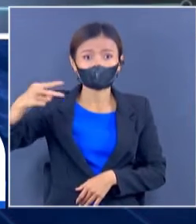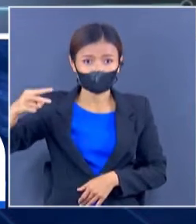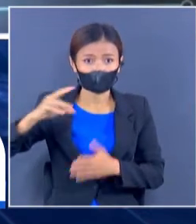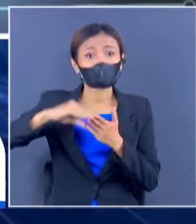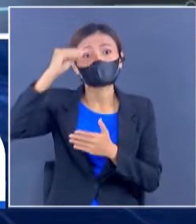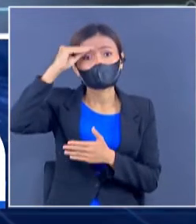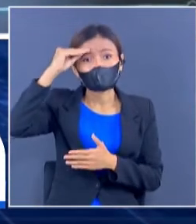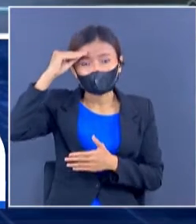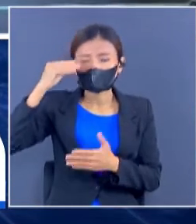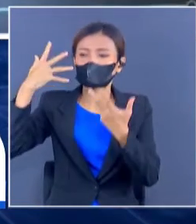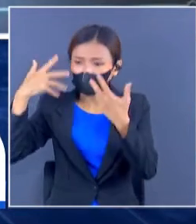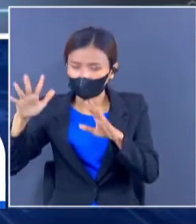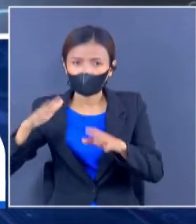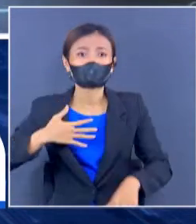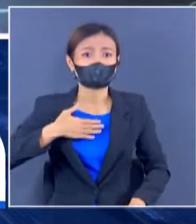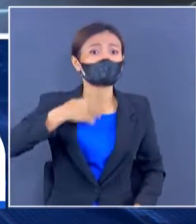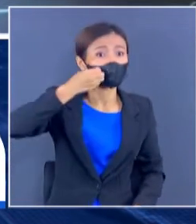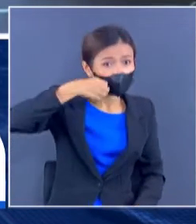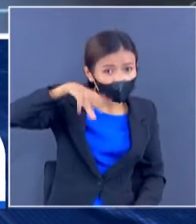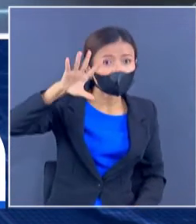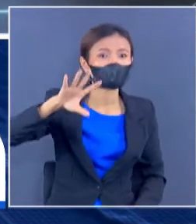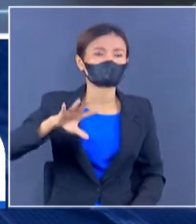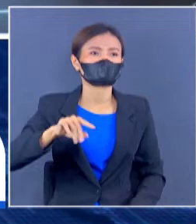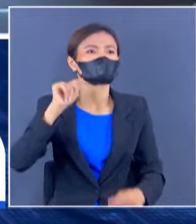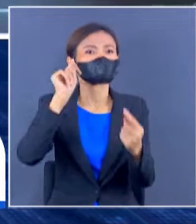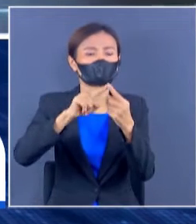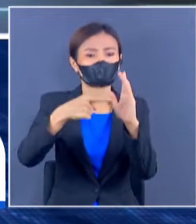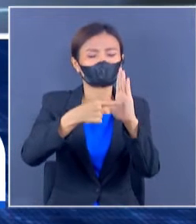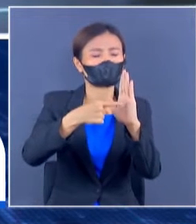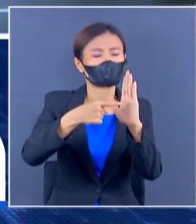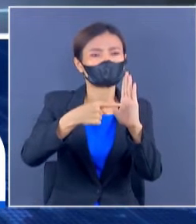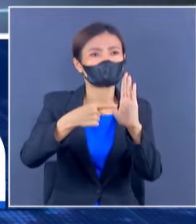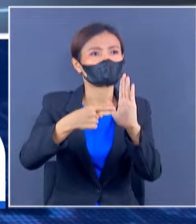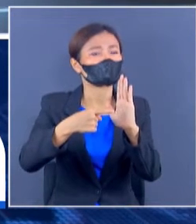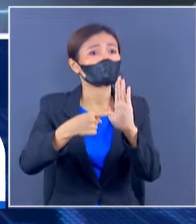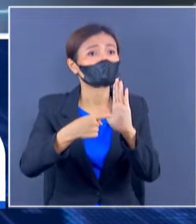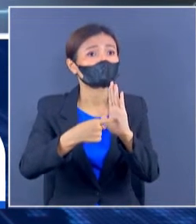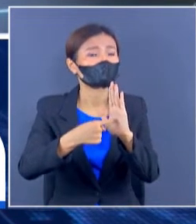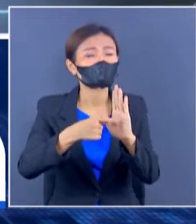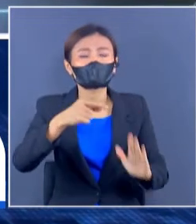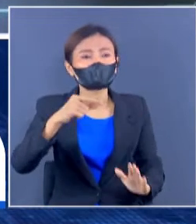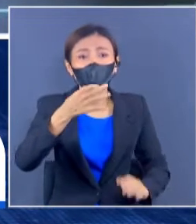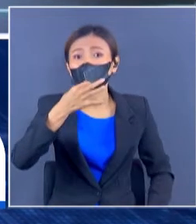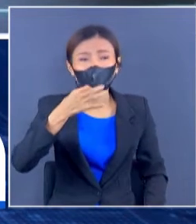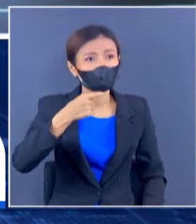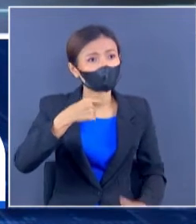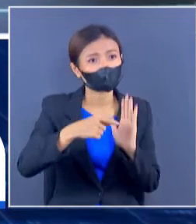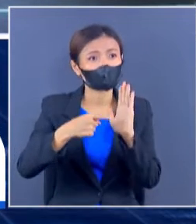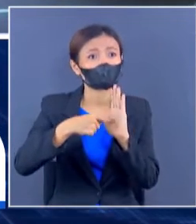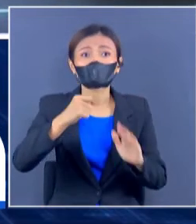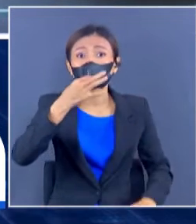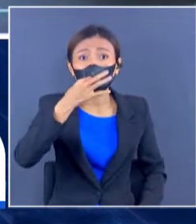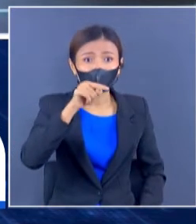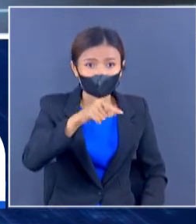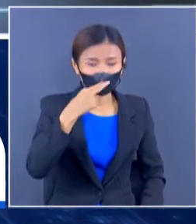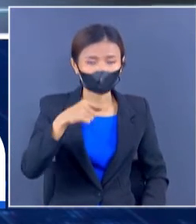2นี่แหละกำลังจะกลับบ้านที่มหาชัยช่วงนั้นครับพระราม2ขาออกมีรถน้อยจึงใช้ช่องทางด่วนเลนขวา